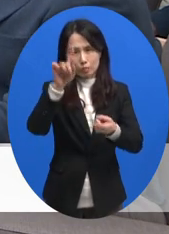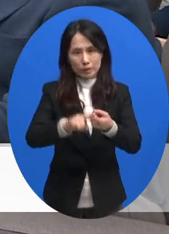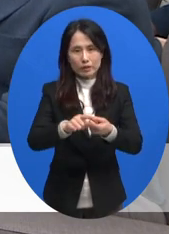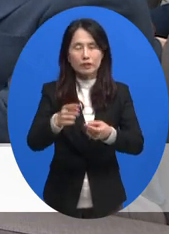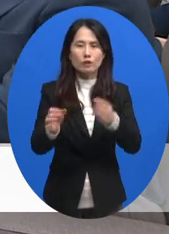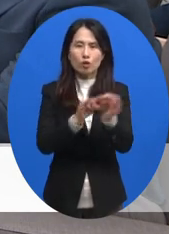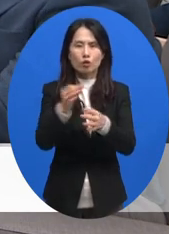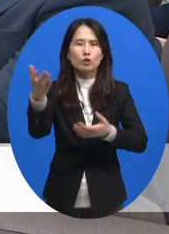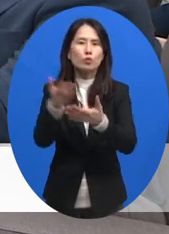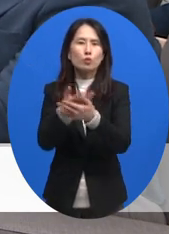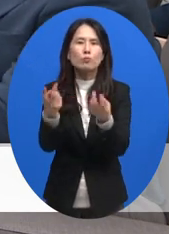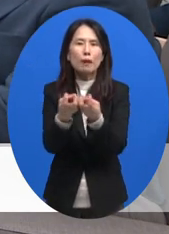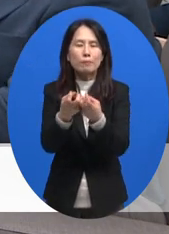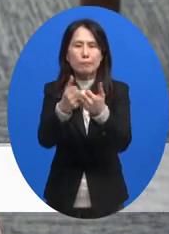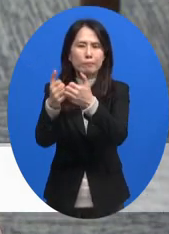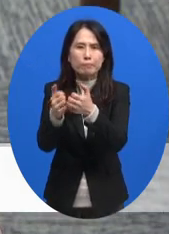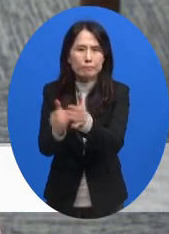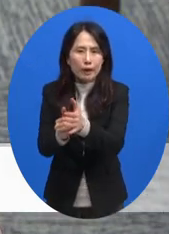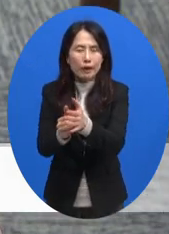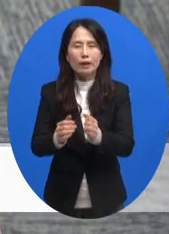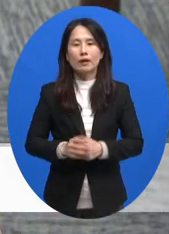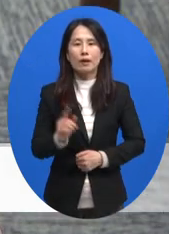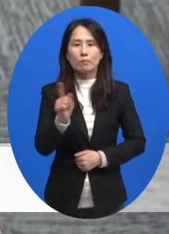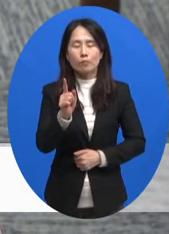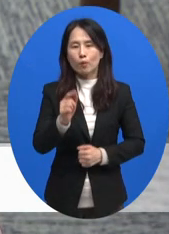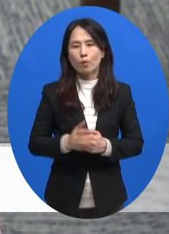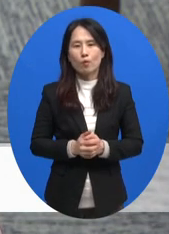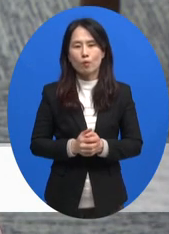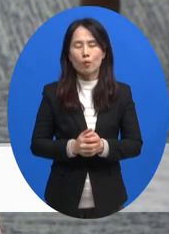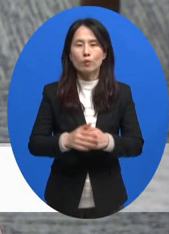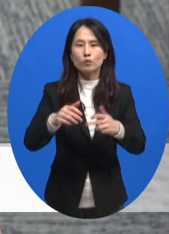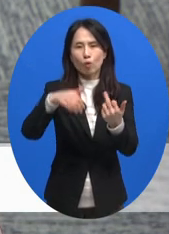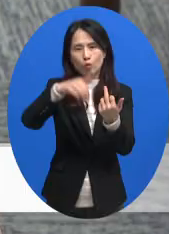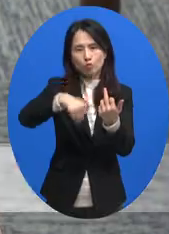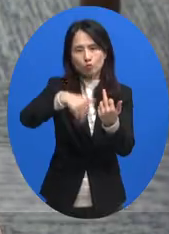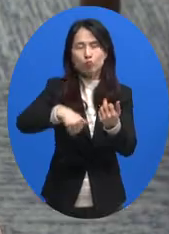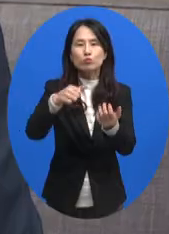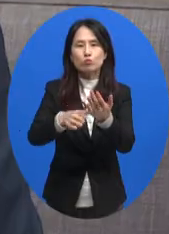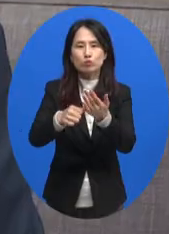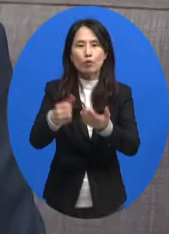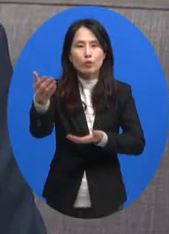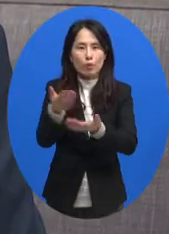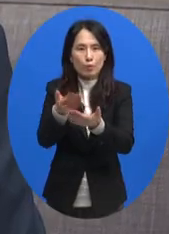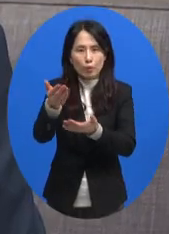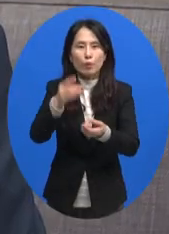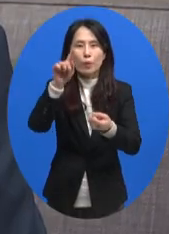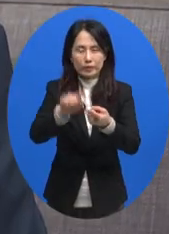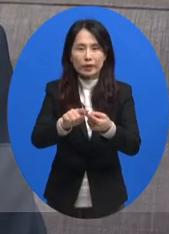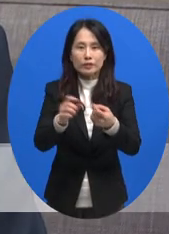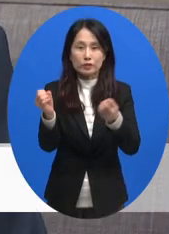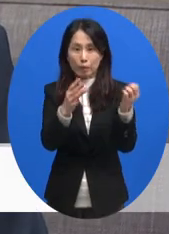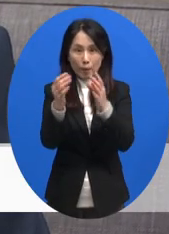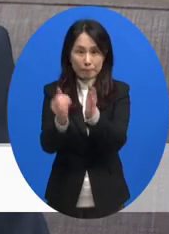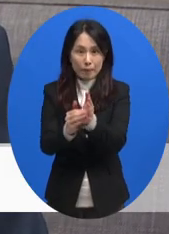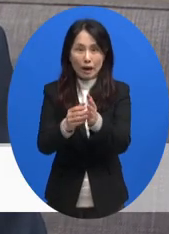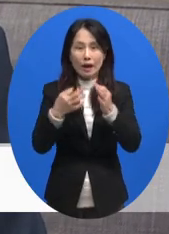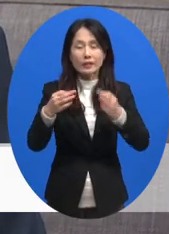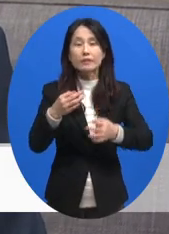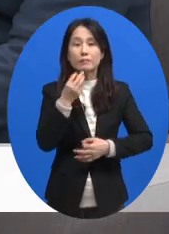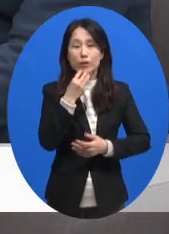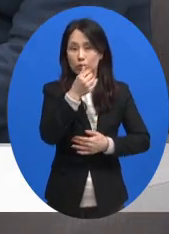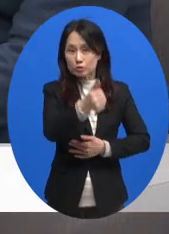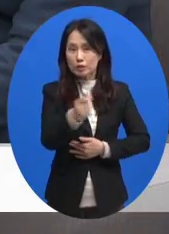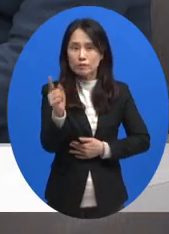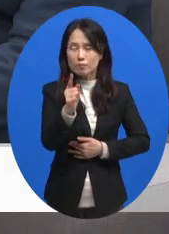방안을 논의하는 자리. 주로 핵심 광물 공급망 관련 협력 방안에 대한 내용이 오고 갔습니다. 김동연 지사는